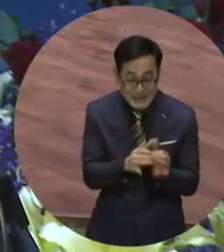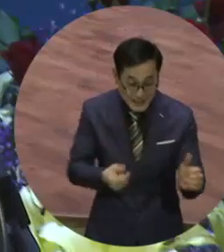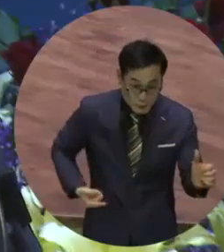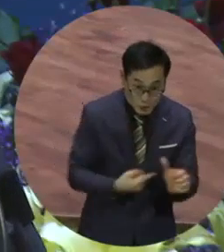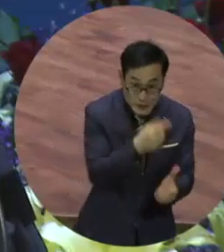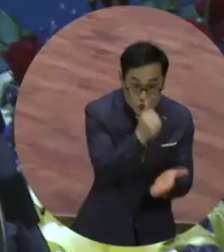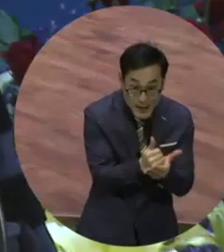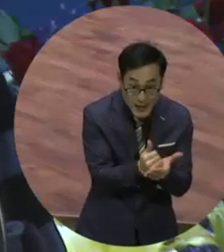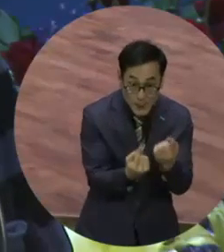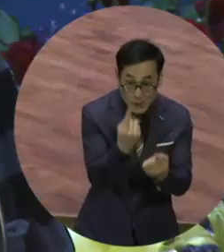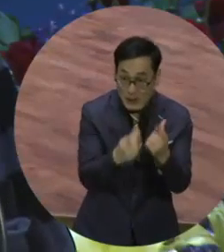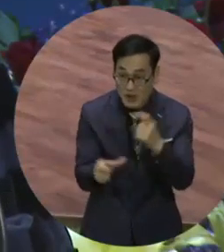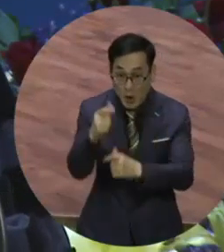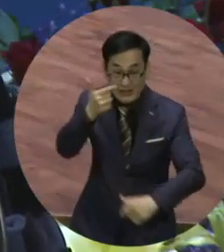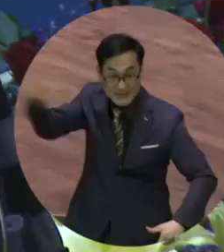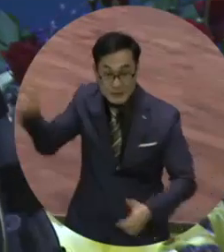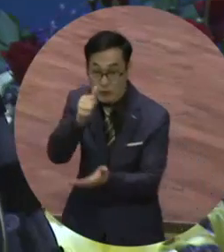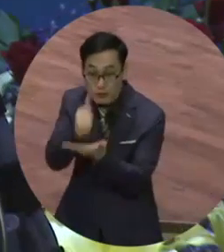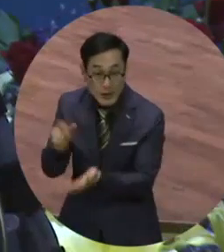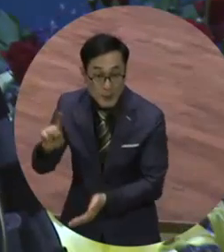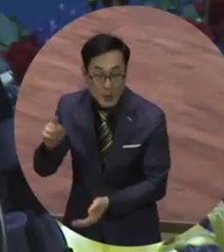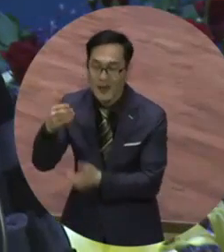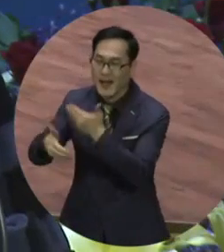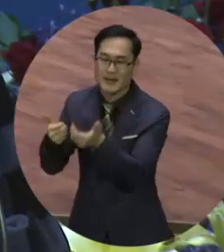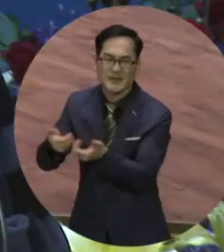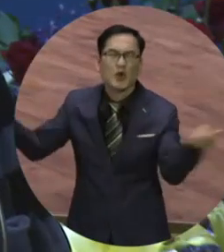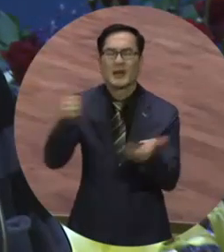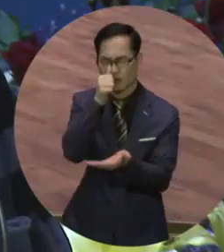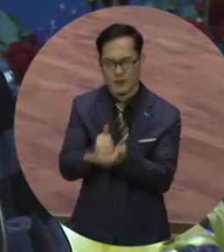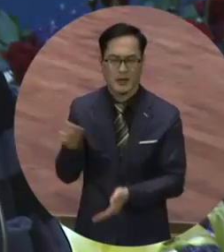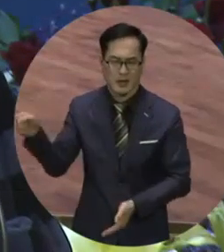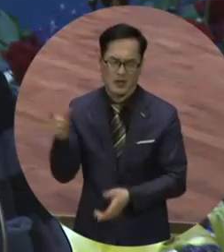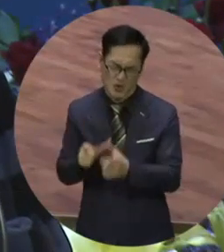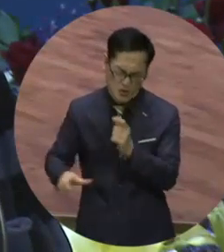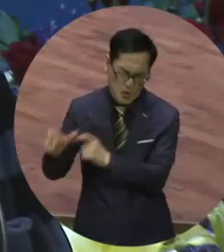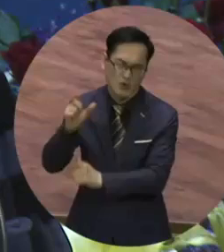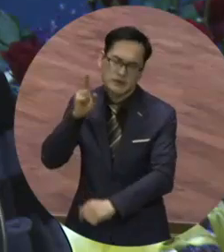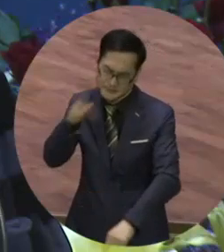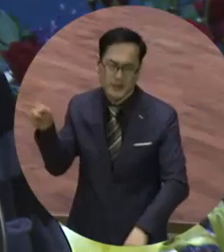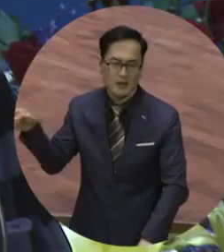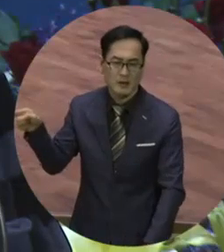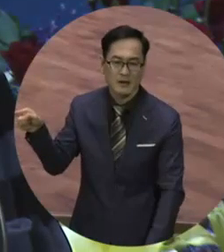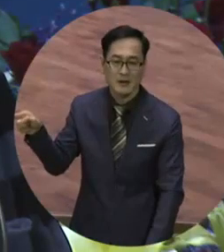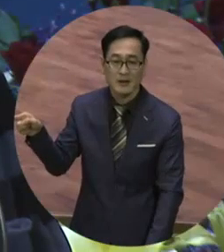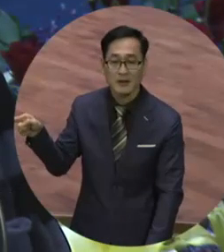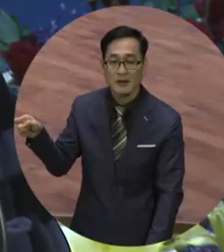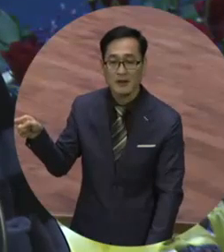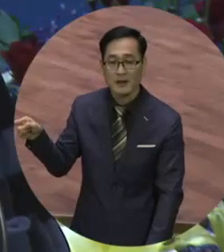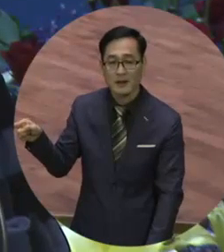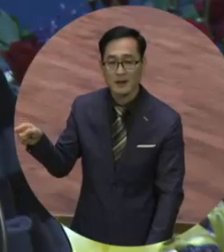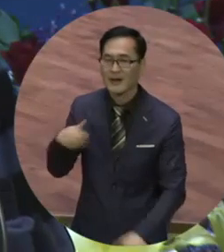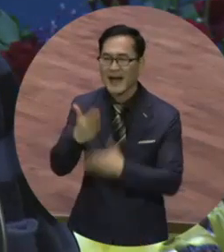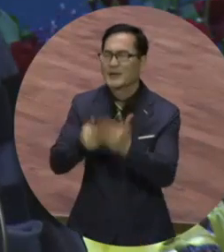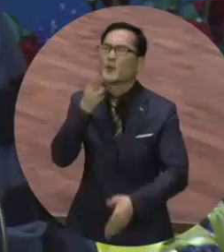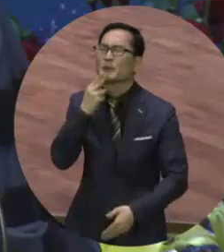뭐냐. 하나님 떠난 죄예요. 인간이 하나님을 안 믿어. 하나님 없다.